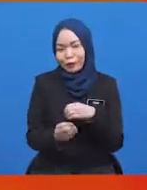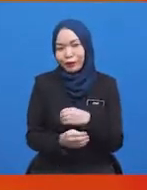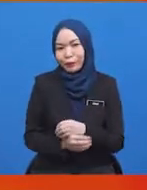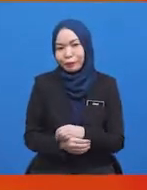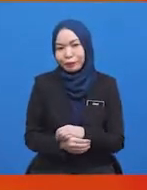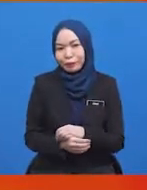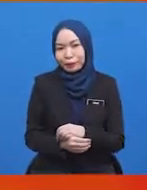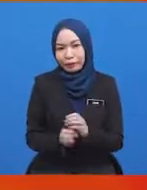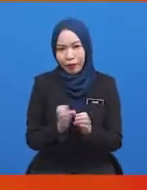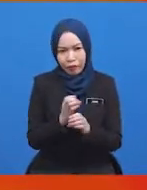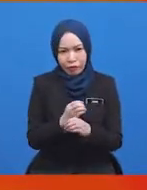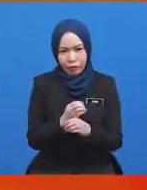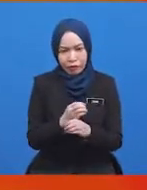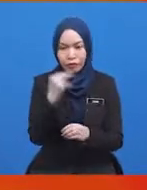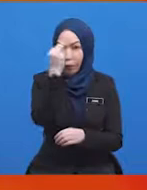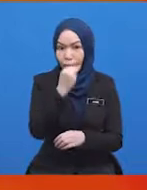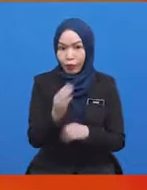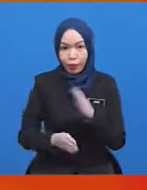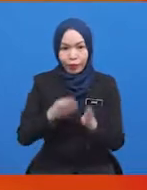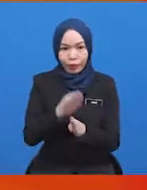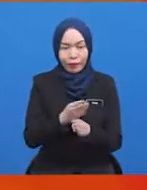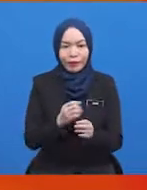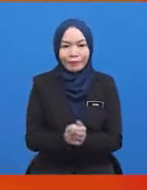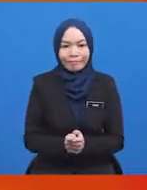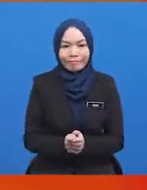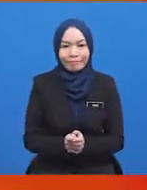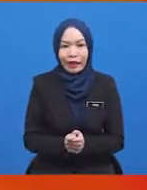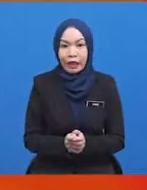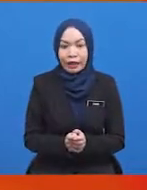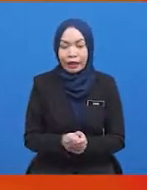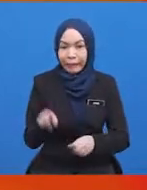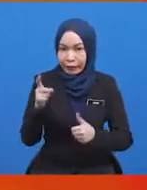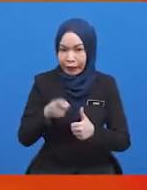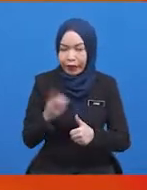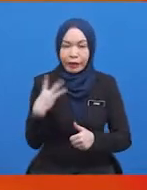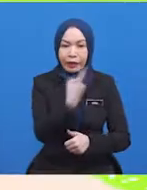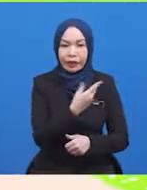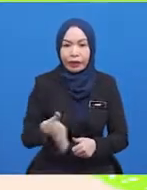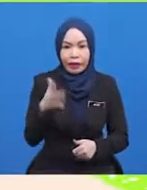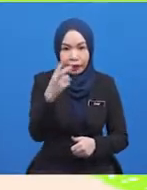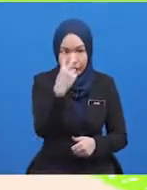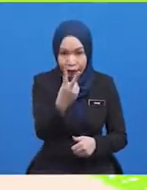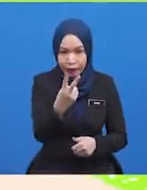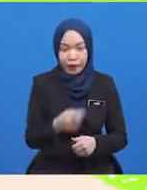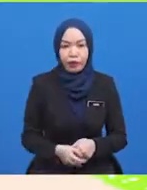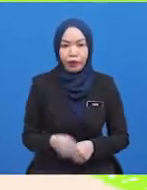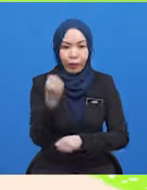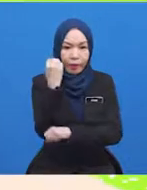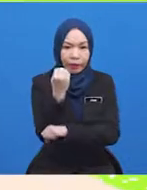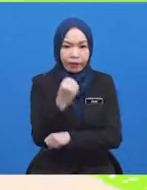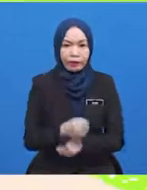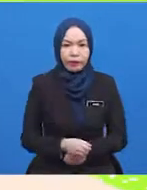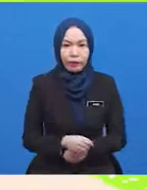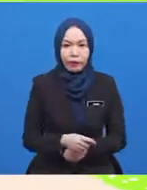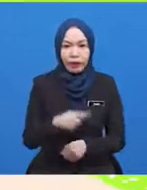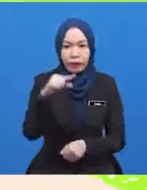daripada batuan berkenaan. Pertama, kita akan melihat batuan gabbro.